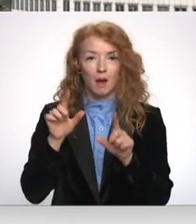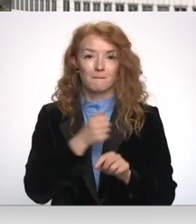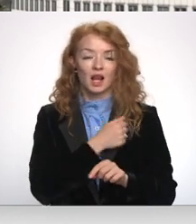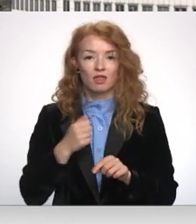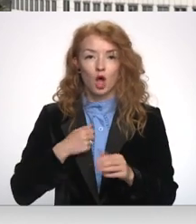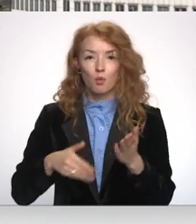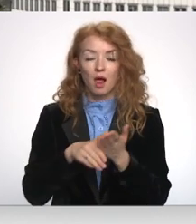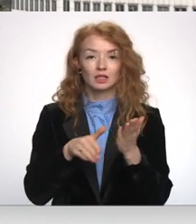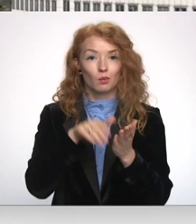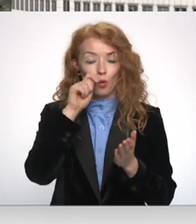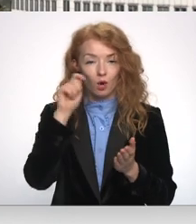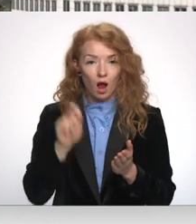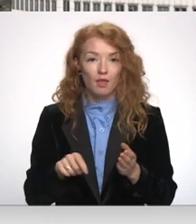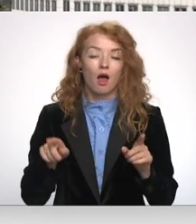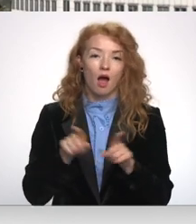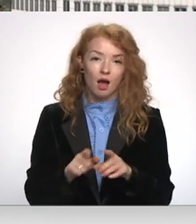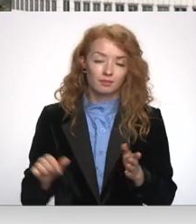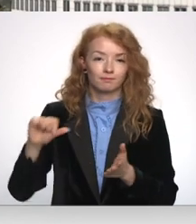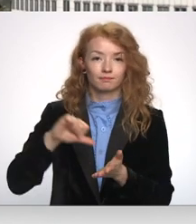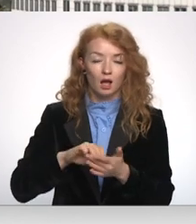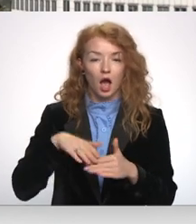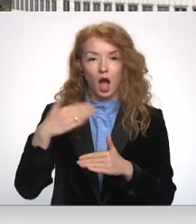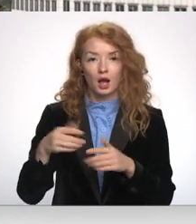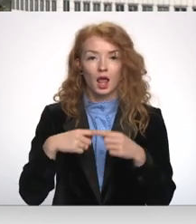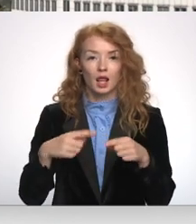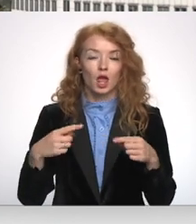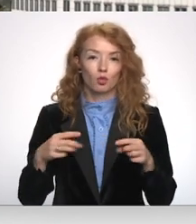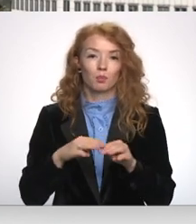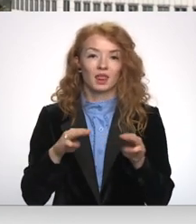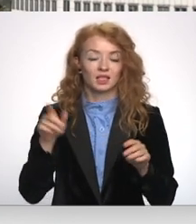Ukrainai, un arī viņus uzrunāja, protams, Ukrainas ārlietu ministrs Dimitro Kuleba. Jāni?